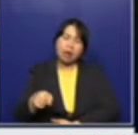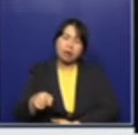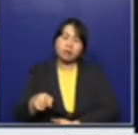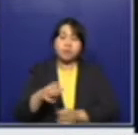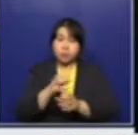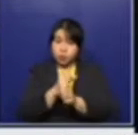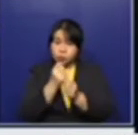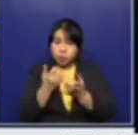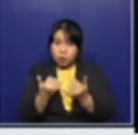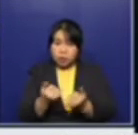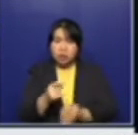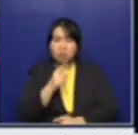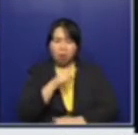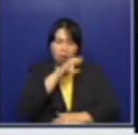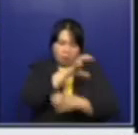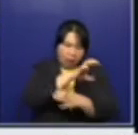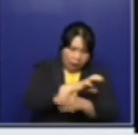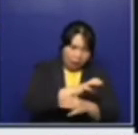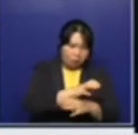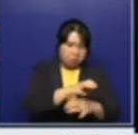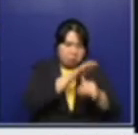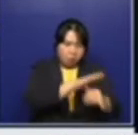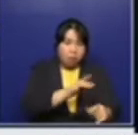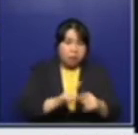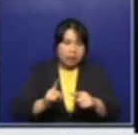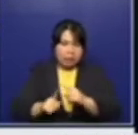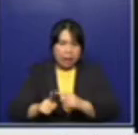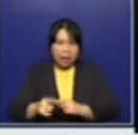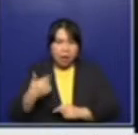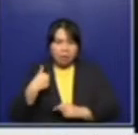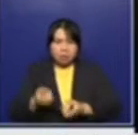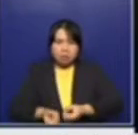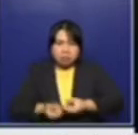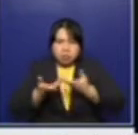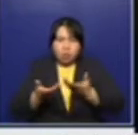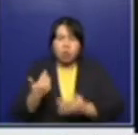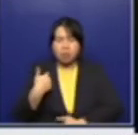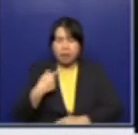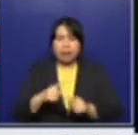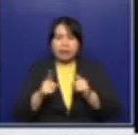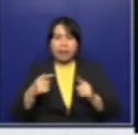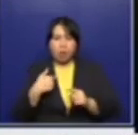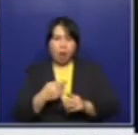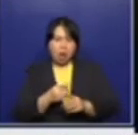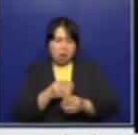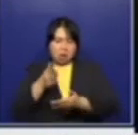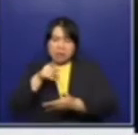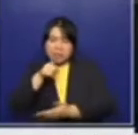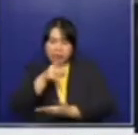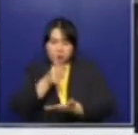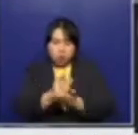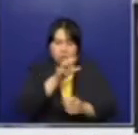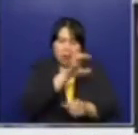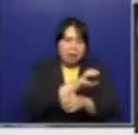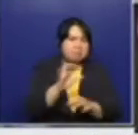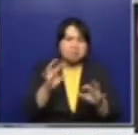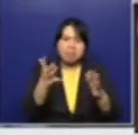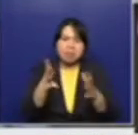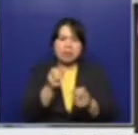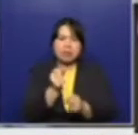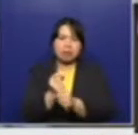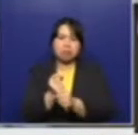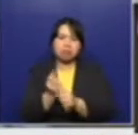างยิ่งเรื่องการคุกคามเราก็ช่วยได้โดยการสะท้อนเป็นรายกรณีแต่เราไม่สามารถหยุดยั้งพฤติกรรมเหล่านั้น